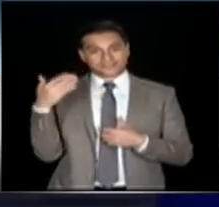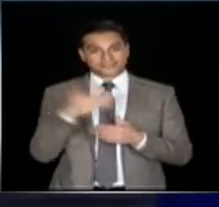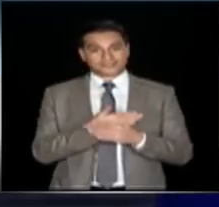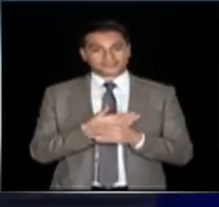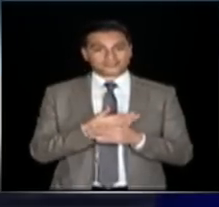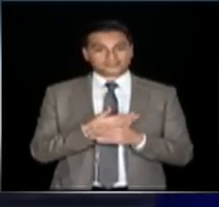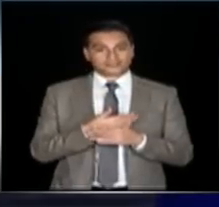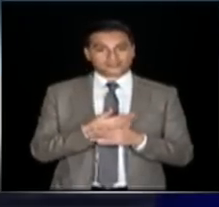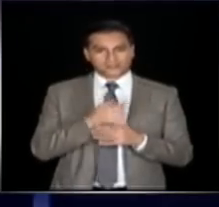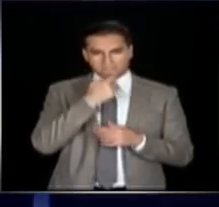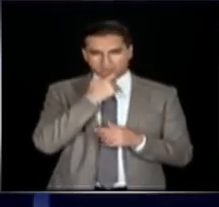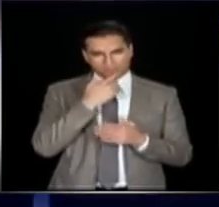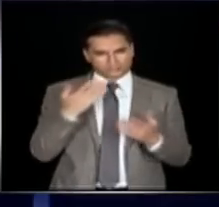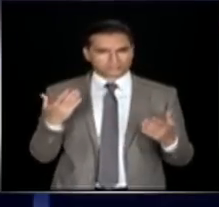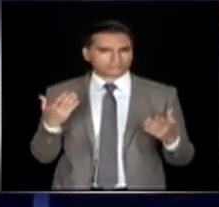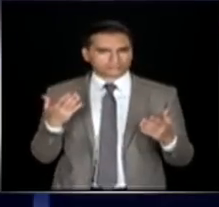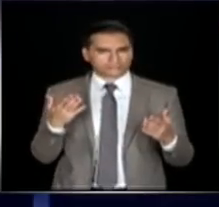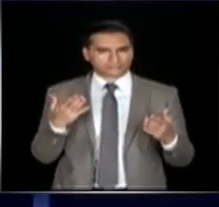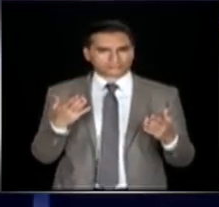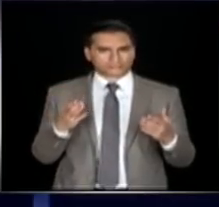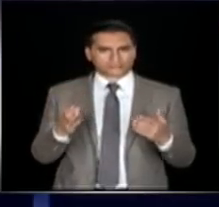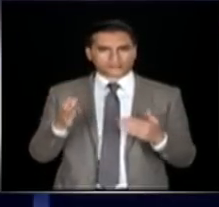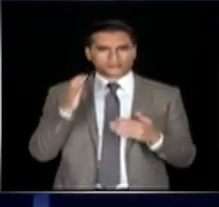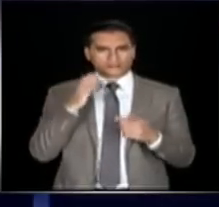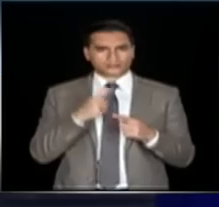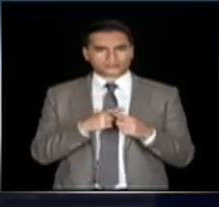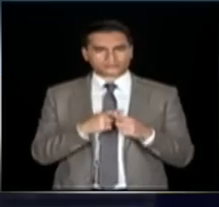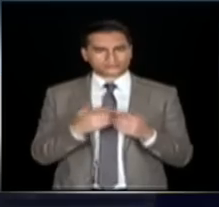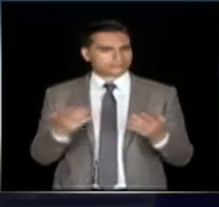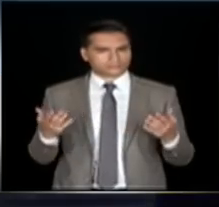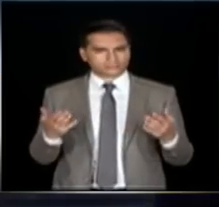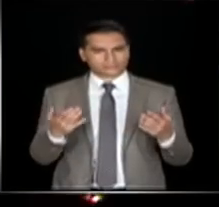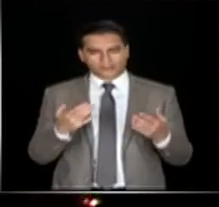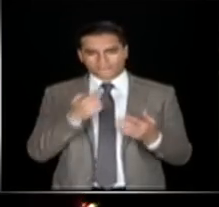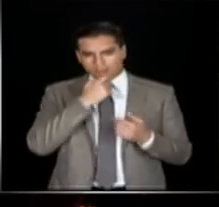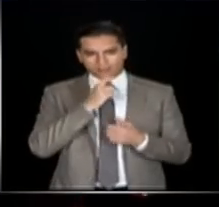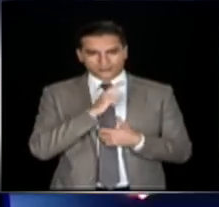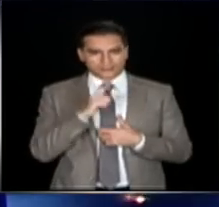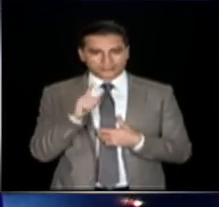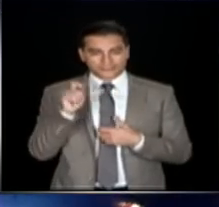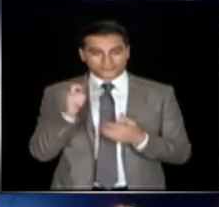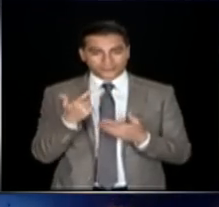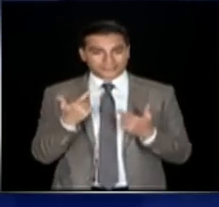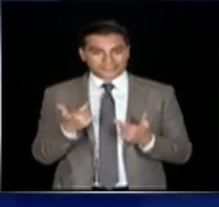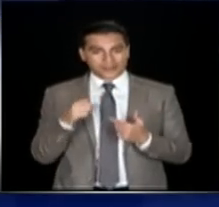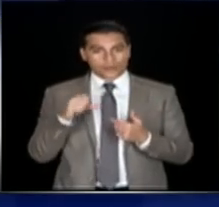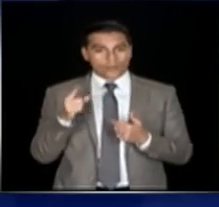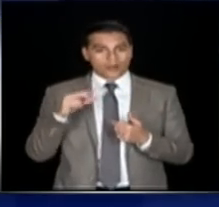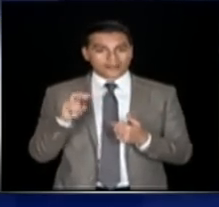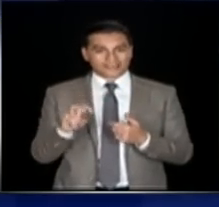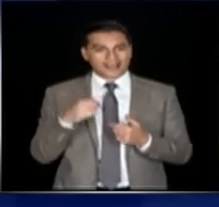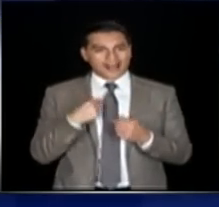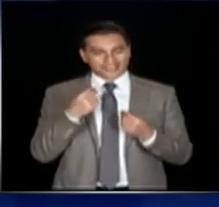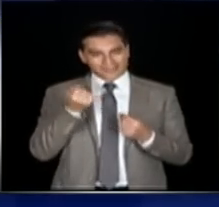إجابتك بريطانيا. بريطانيا إجابة خاطئة. عشان أنت استنيت يا وردة هديكي